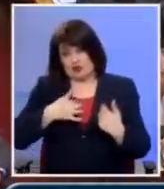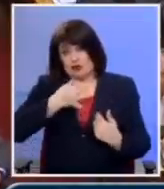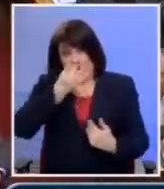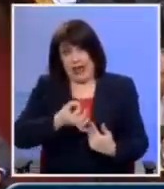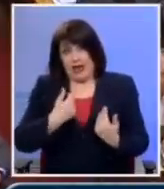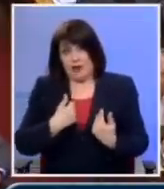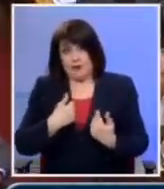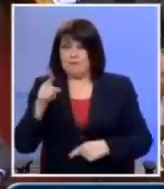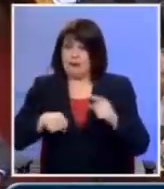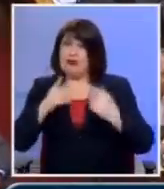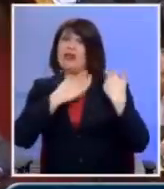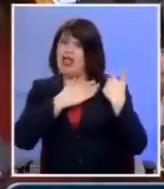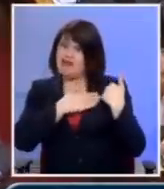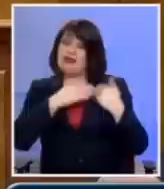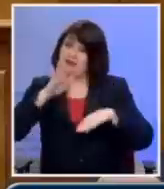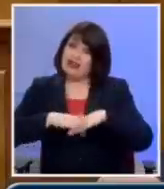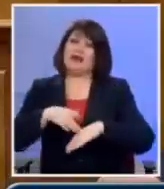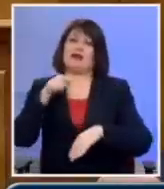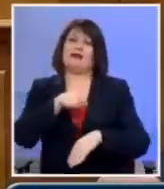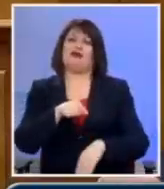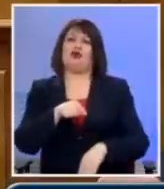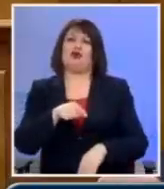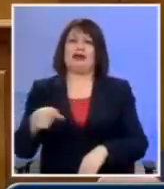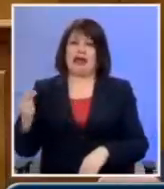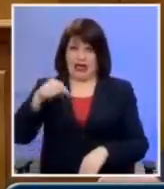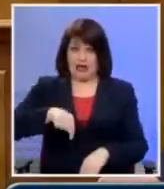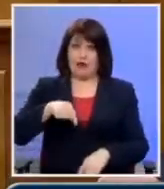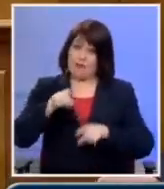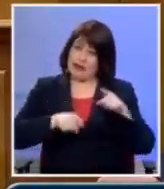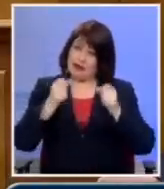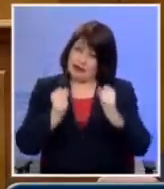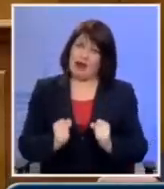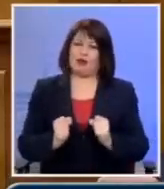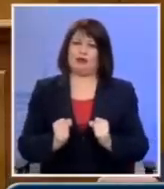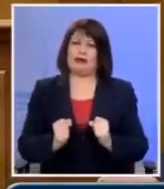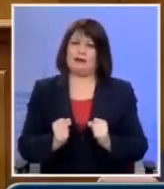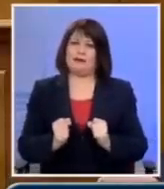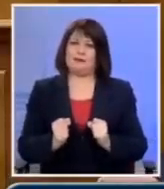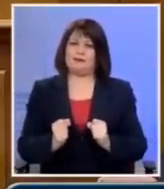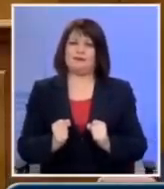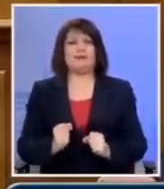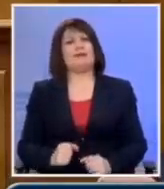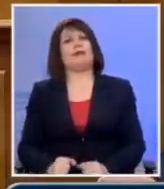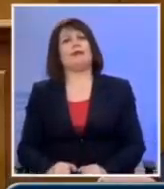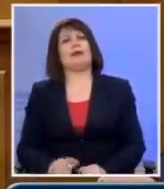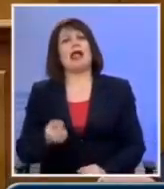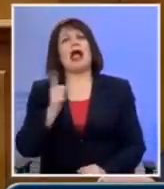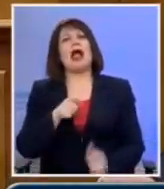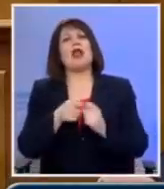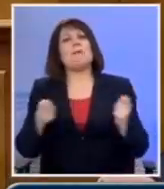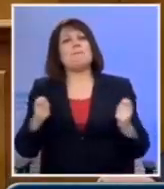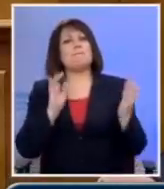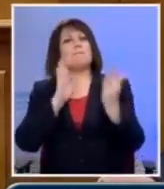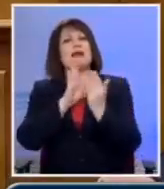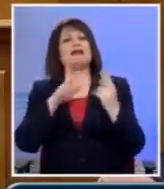κάποιοι έχουν ευθύνη γι' αυτό και βρίσκονται σήμερα σε αυτά εδώ τα έδρανα. Με άλλα μέτρα, λοιπόν, και άλλα σταθμά